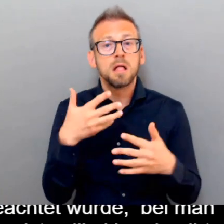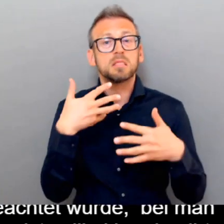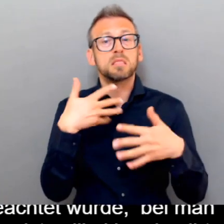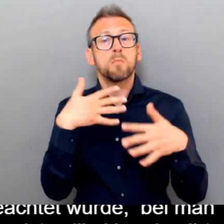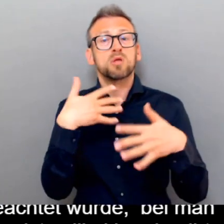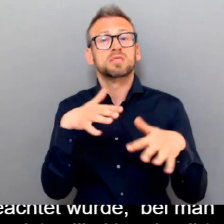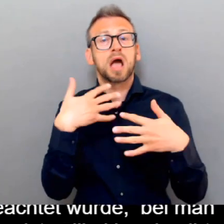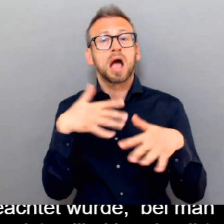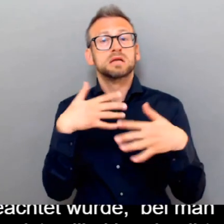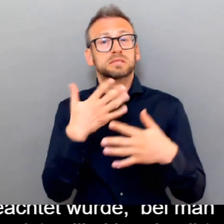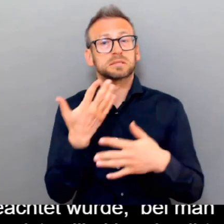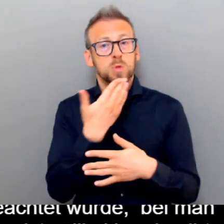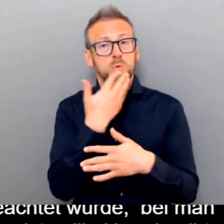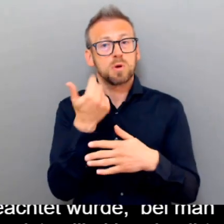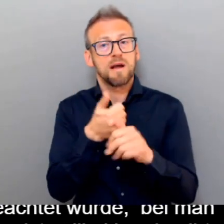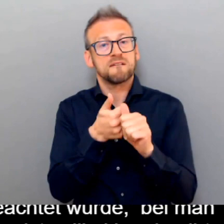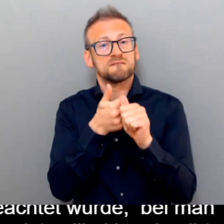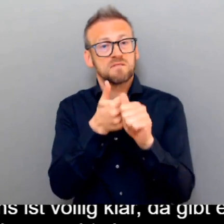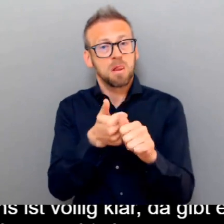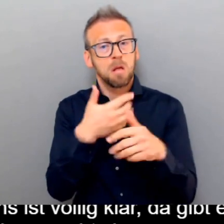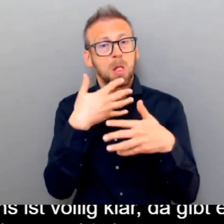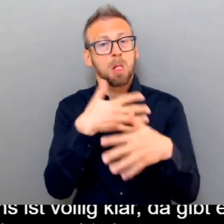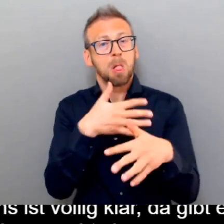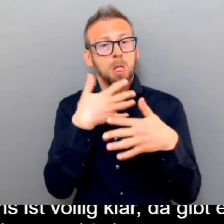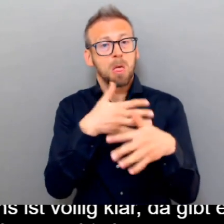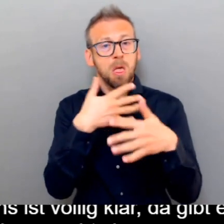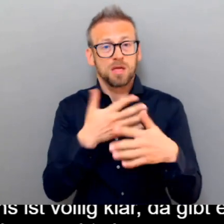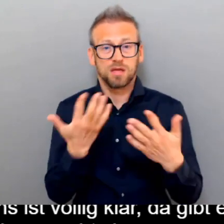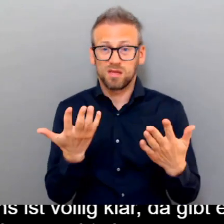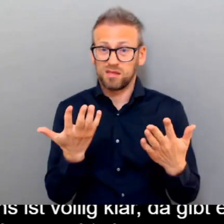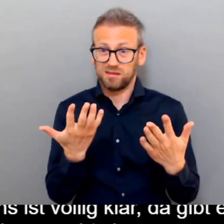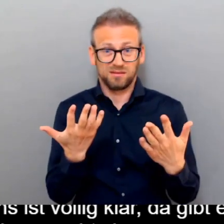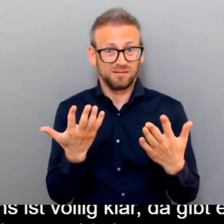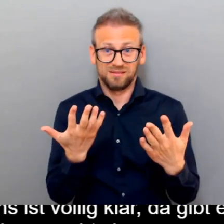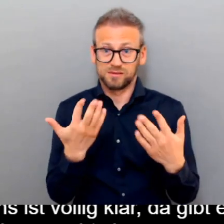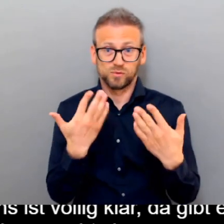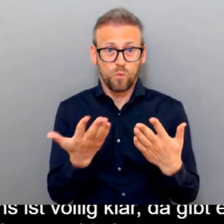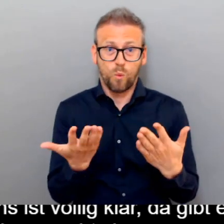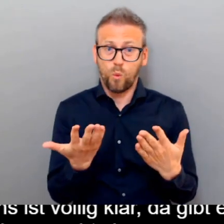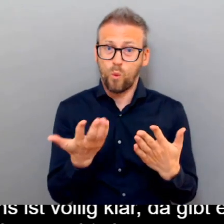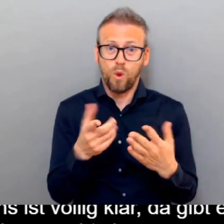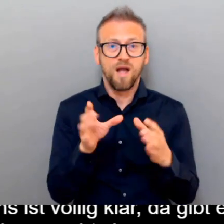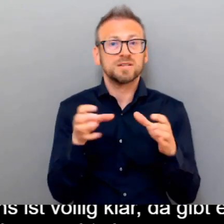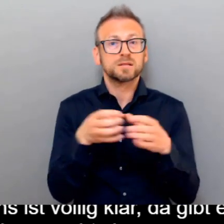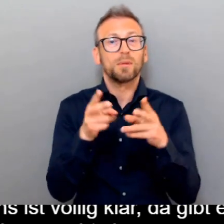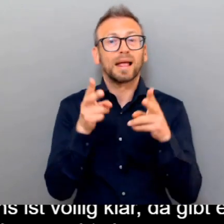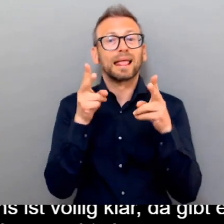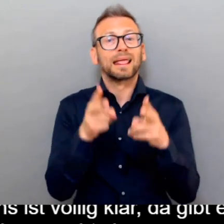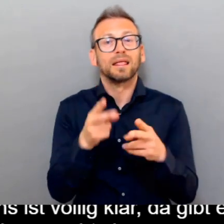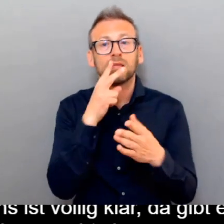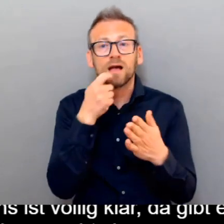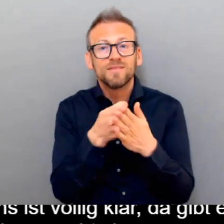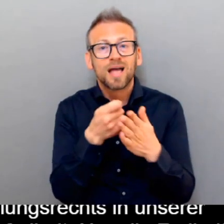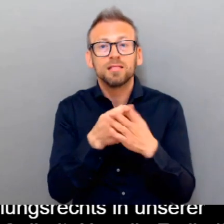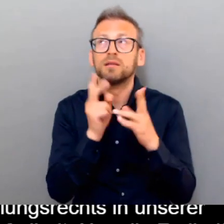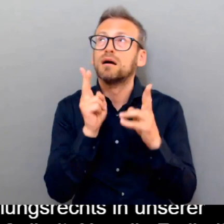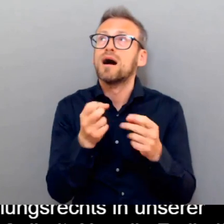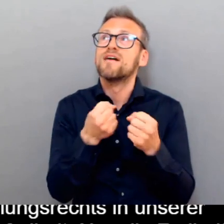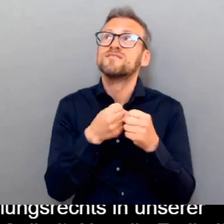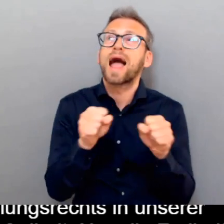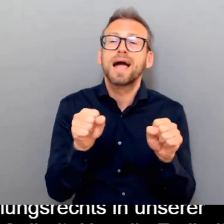dass eben nicht nur jemand halt dort steht und für seine Vorstellung von, wie man mit diesem Virus umgeht,